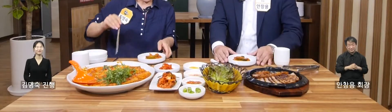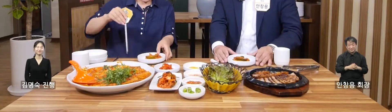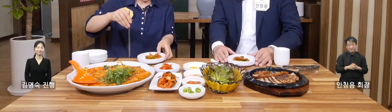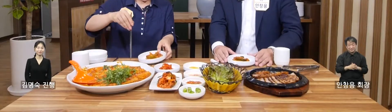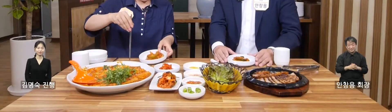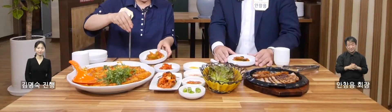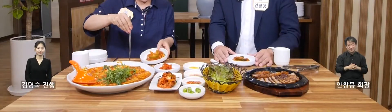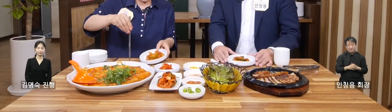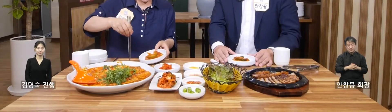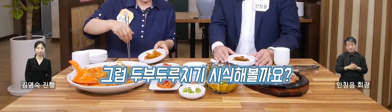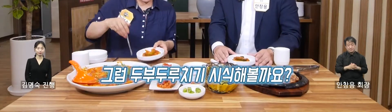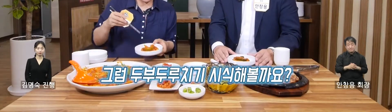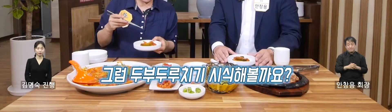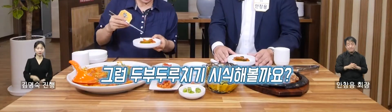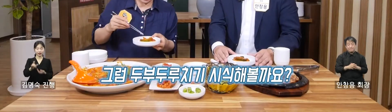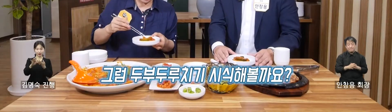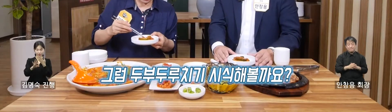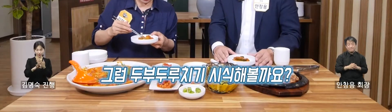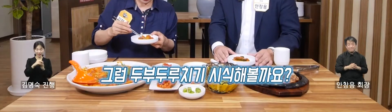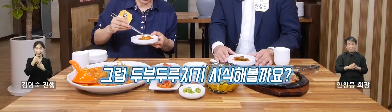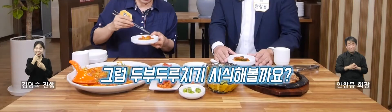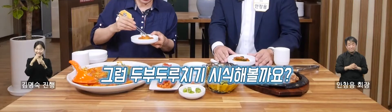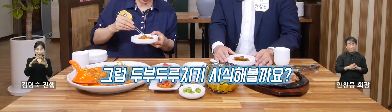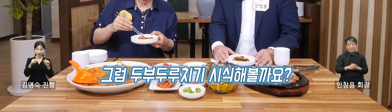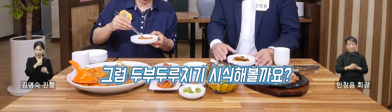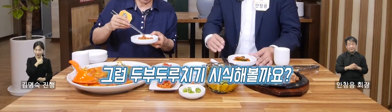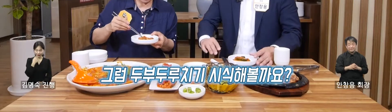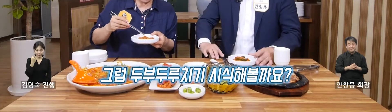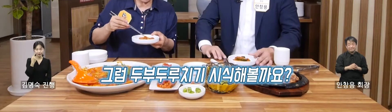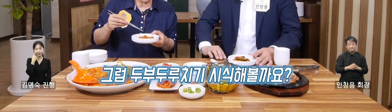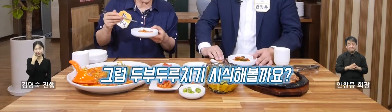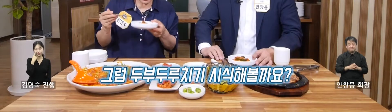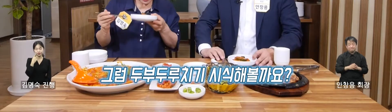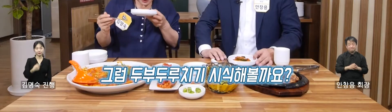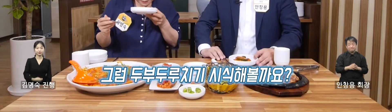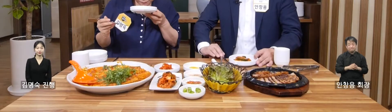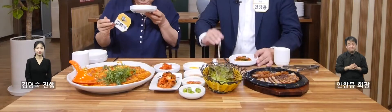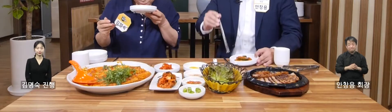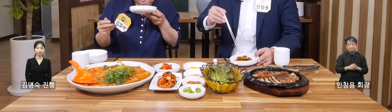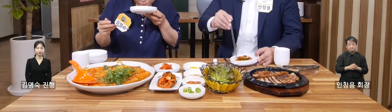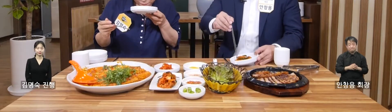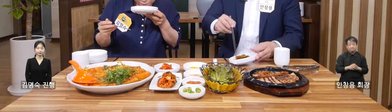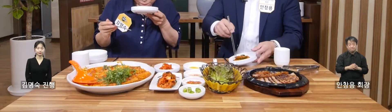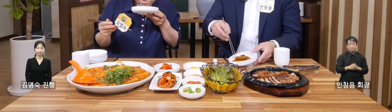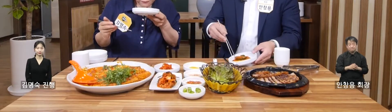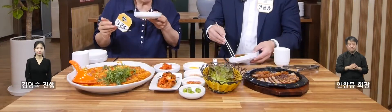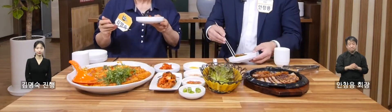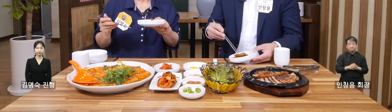예. 자, 그럼 한번 두부두루치기 맛을 보도록 하겠습니다. 일단은